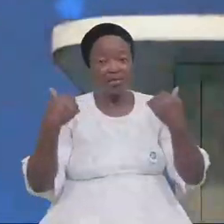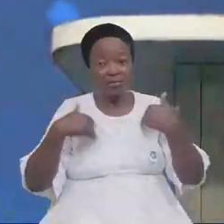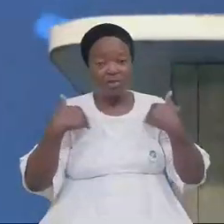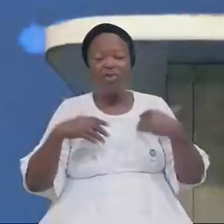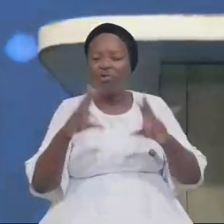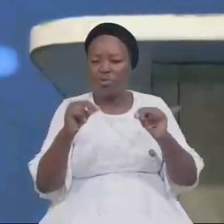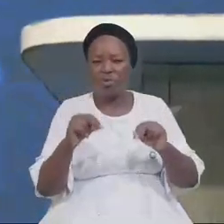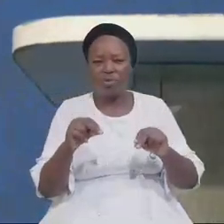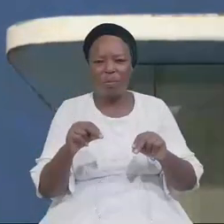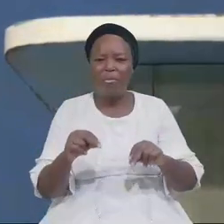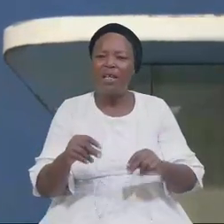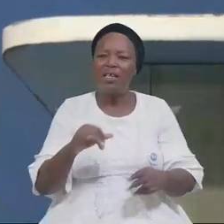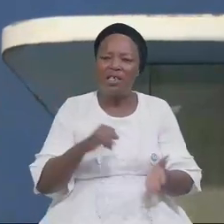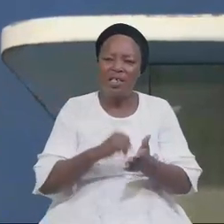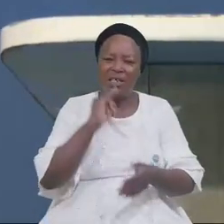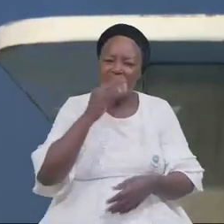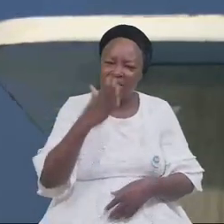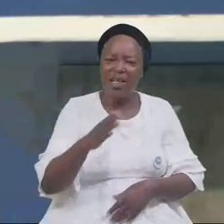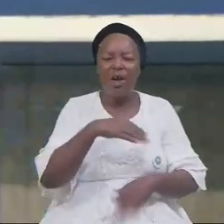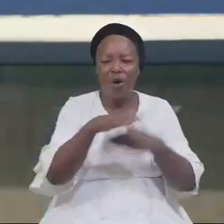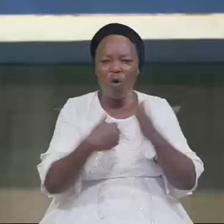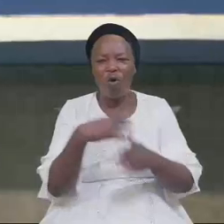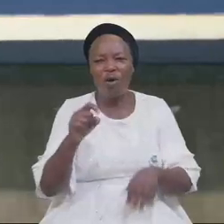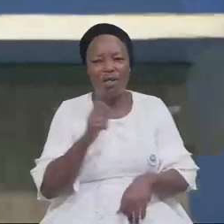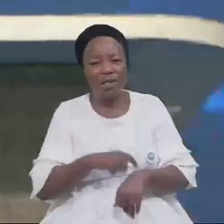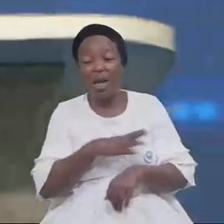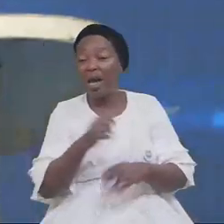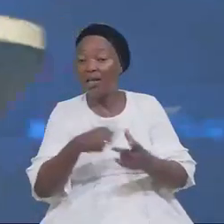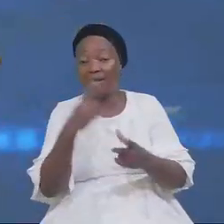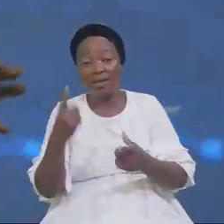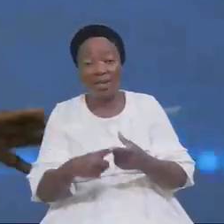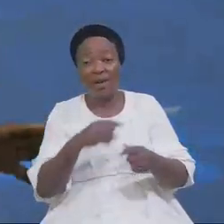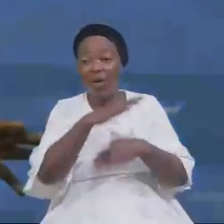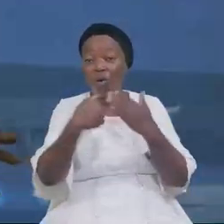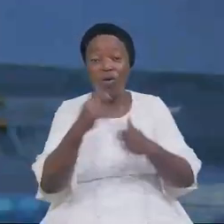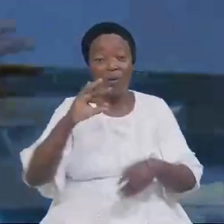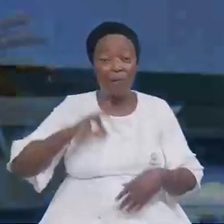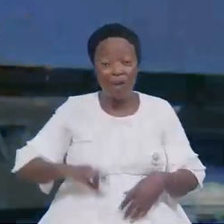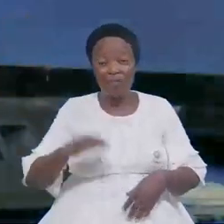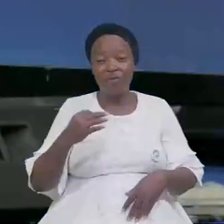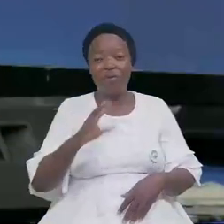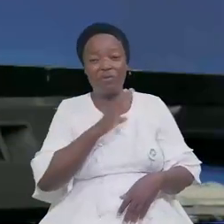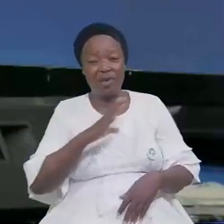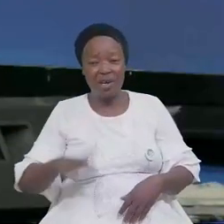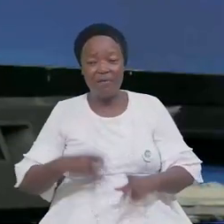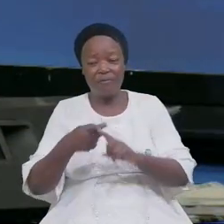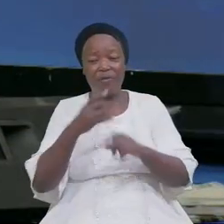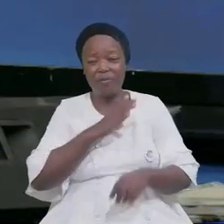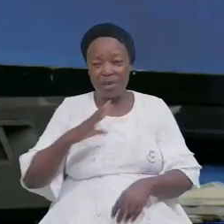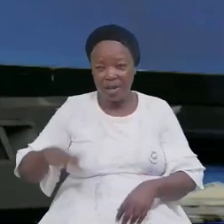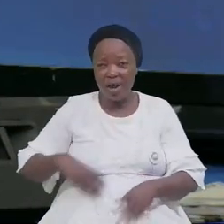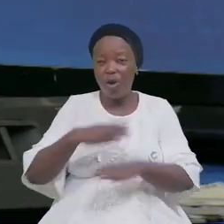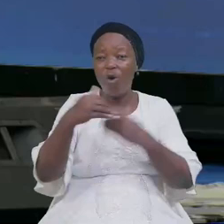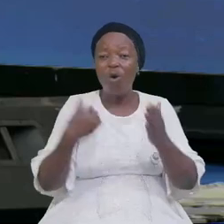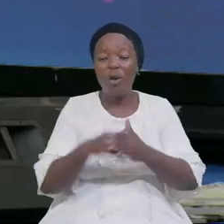tu ne portes pas le christianisme comme un habit dont tu te dépouilles,